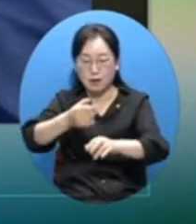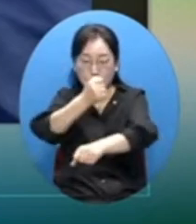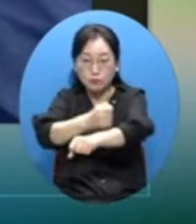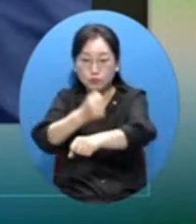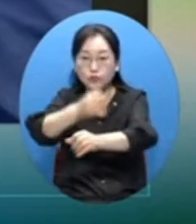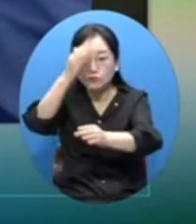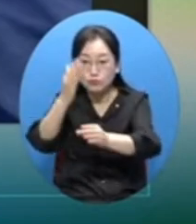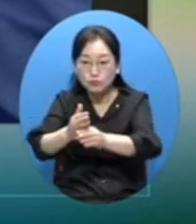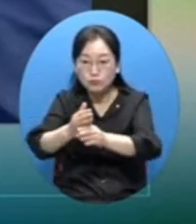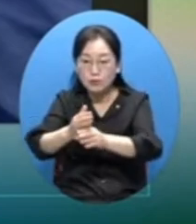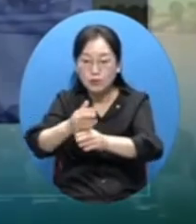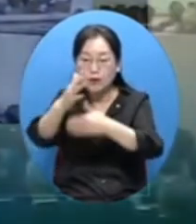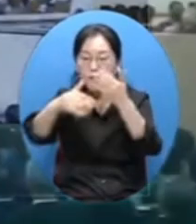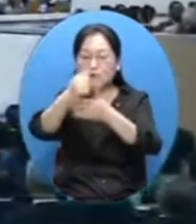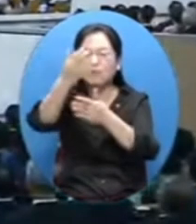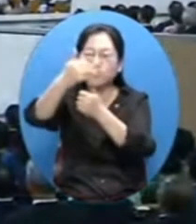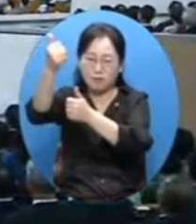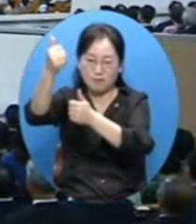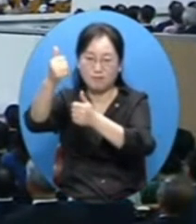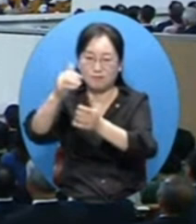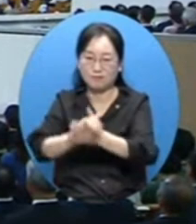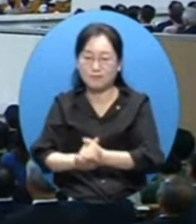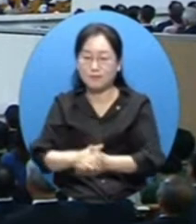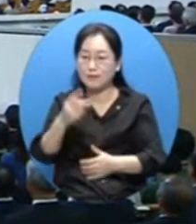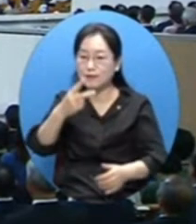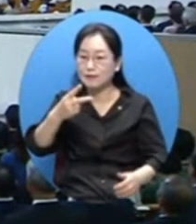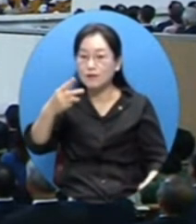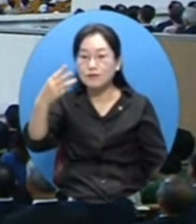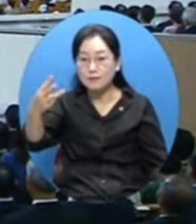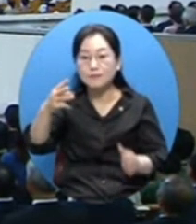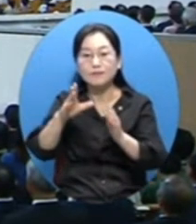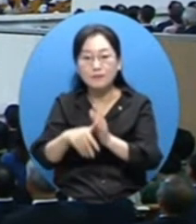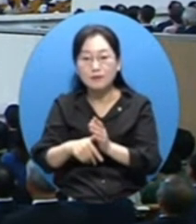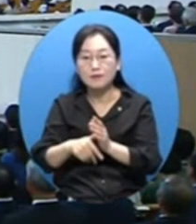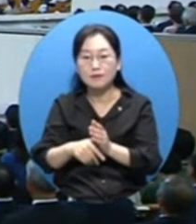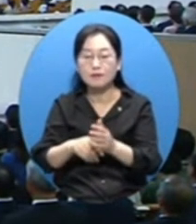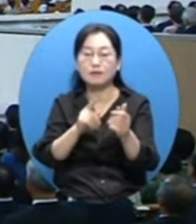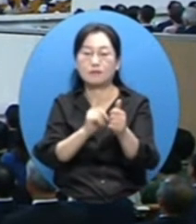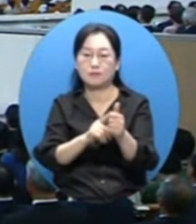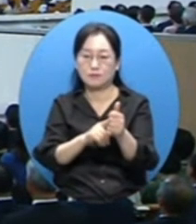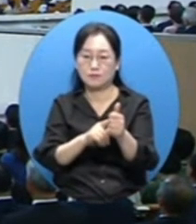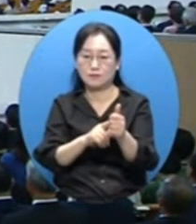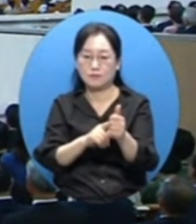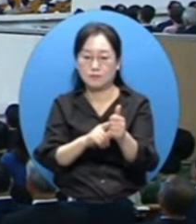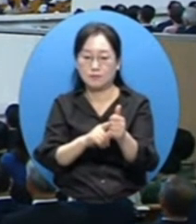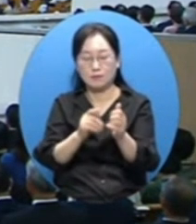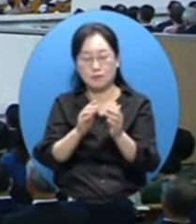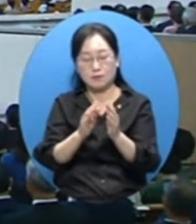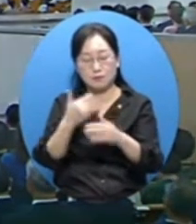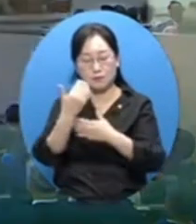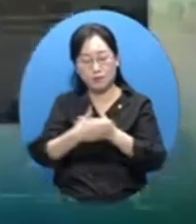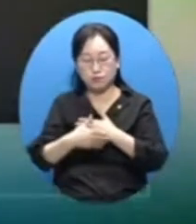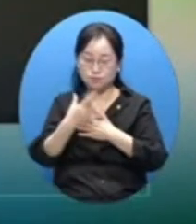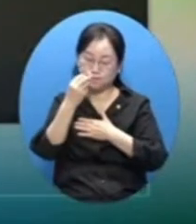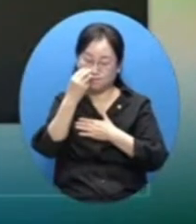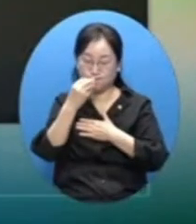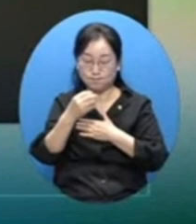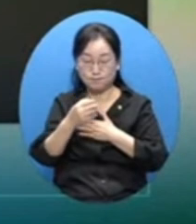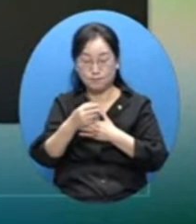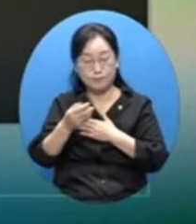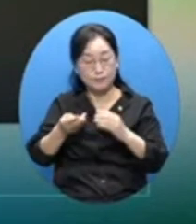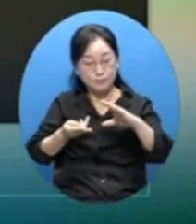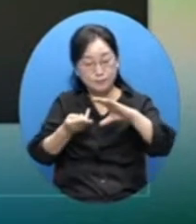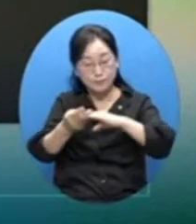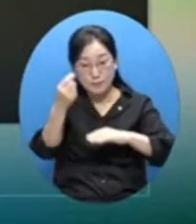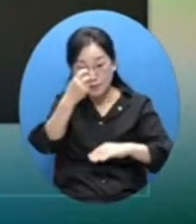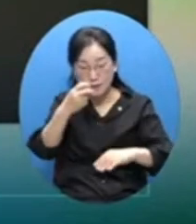주님께 부르심을 받았는데, 2003년에 본인이 몸이 이상해서 확인해 보니까